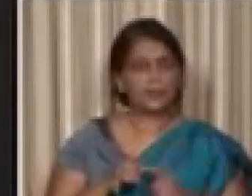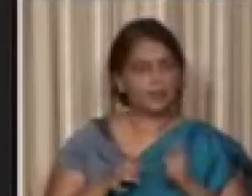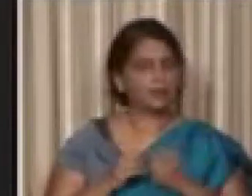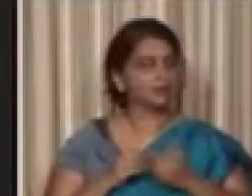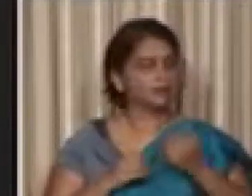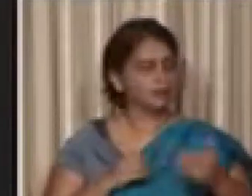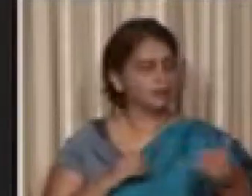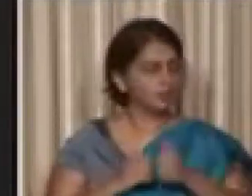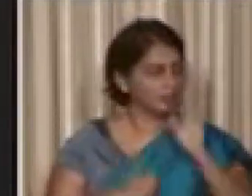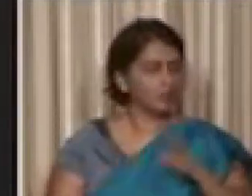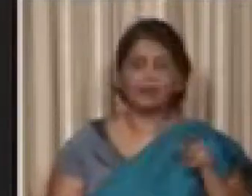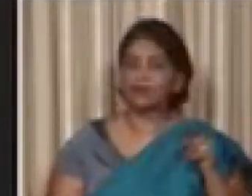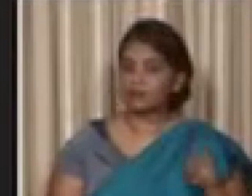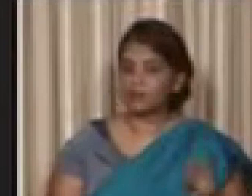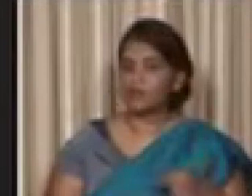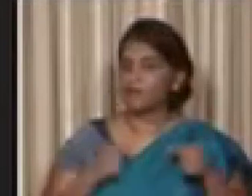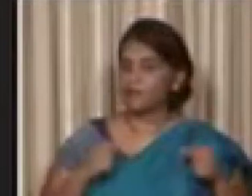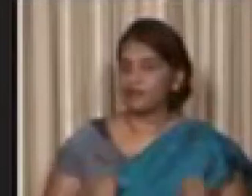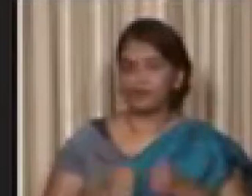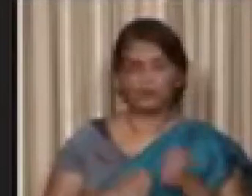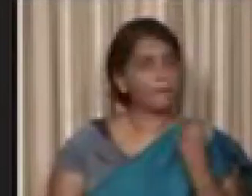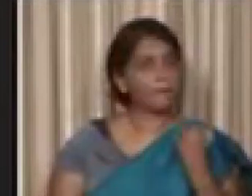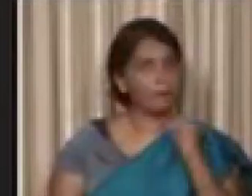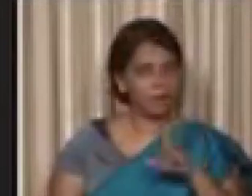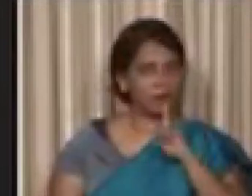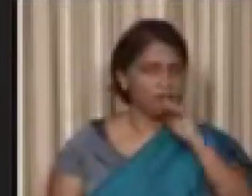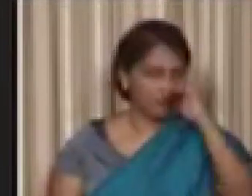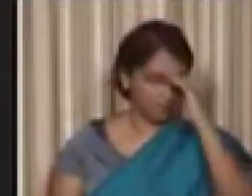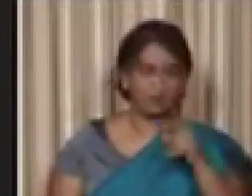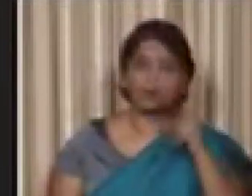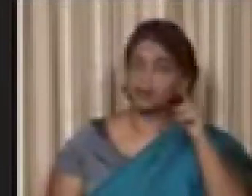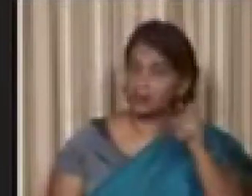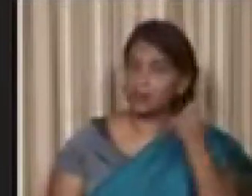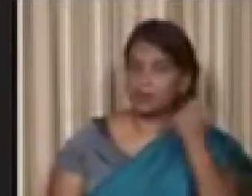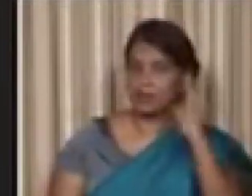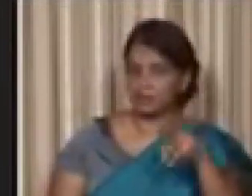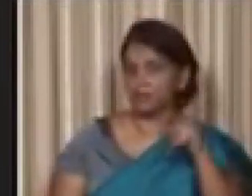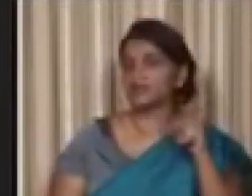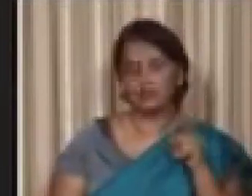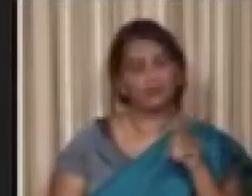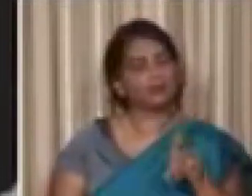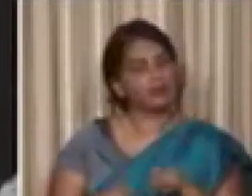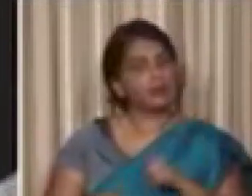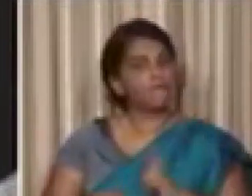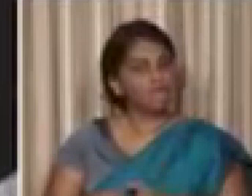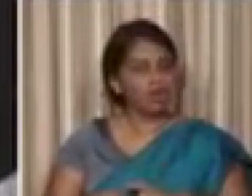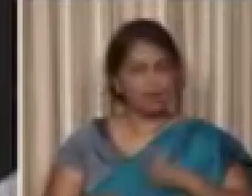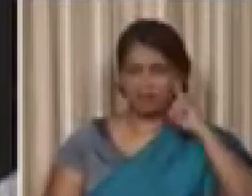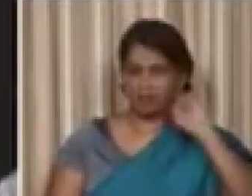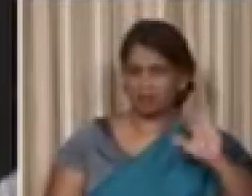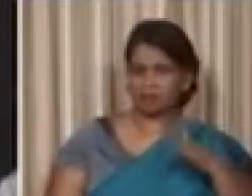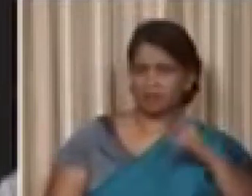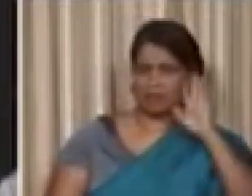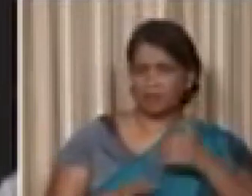දිගටම කටයුතු කරනවනම් එයාට එරෙහිව කටයුතු කරන්නත් බලය තියෙනවා කතානායකතුමා. ඔබතුමාට ඒ බලය තියෙනවා. ඒ වගේම වෙලාව අනවශ්‍ය විදියට පාවිච්චි කරනවනම්